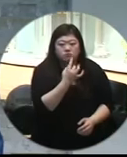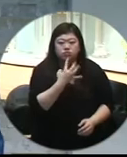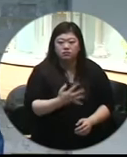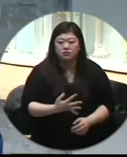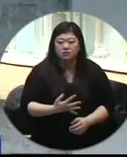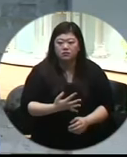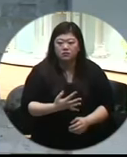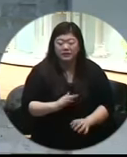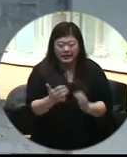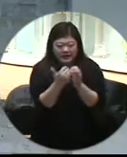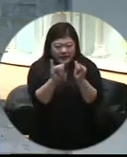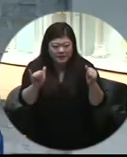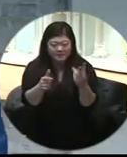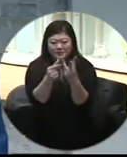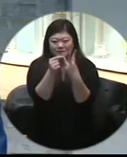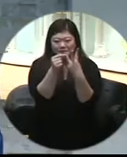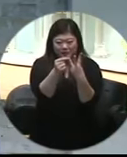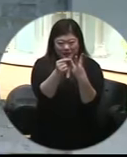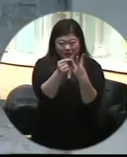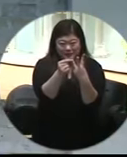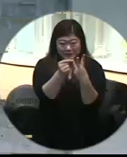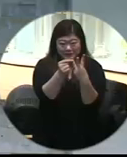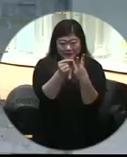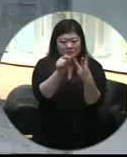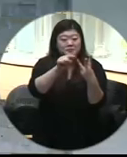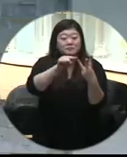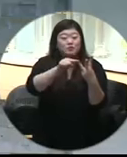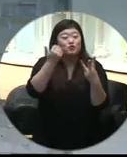세 번째 종류의 대상은 인생은